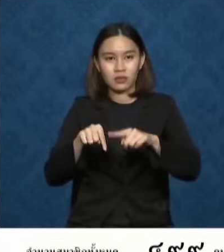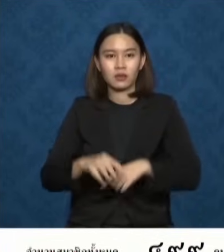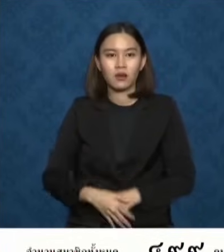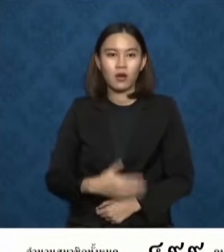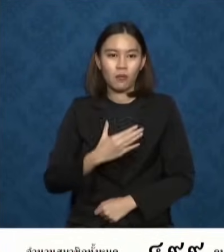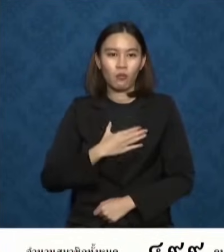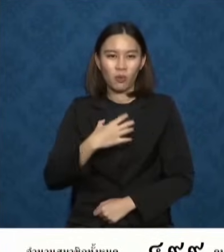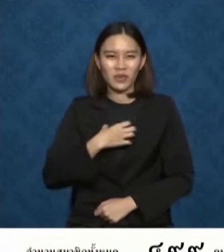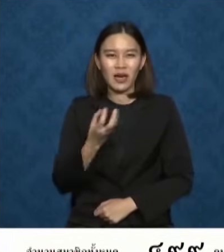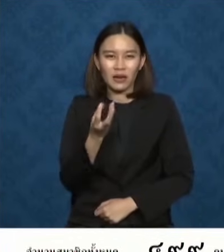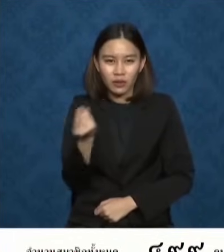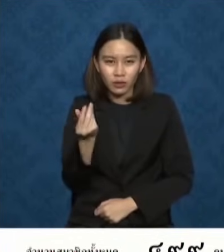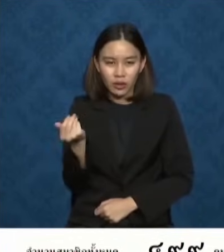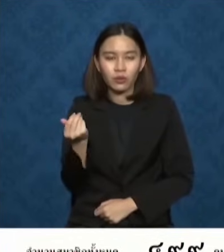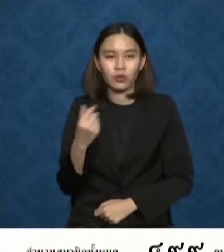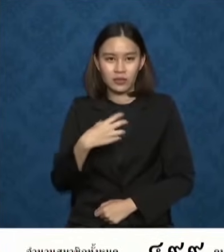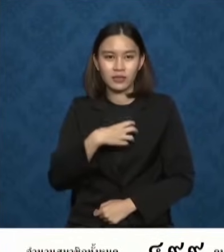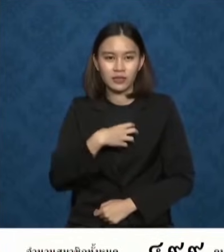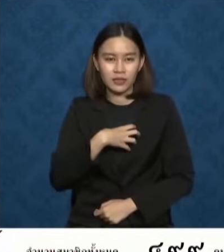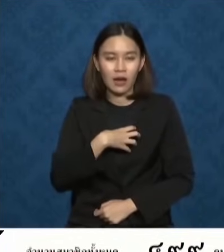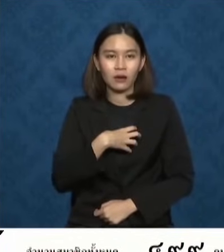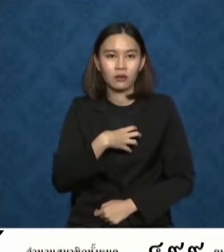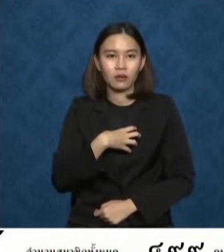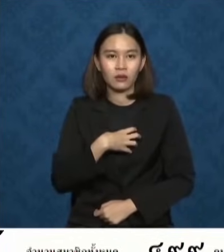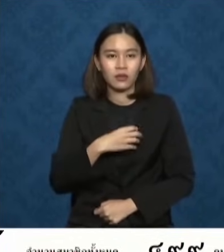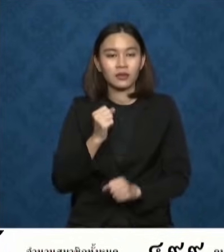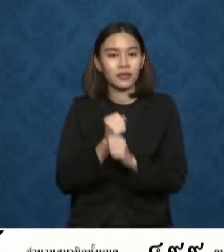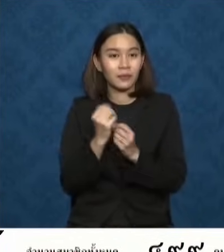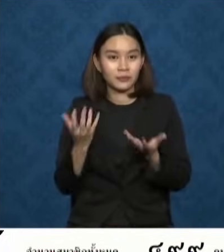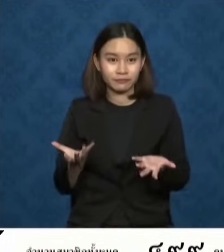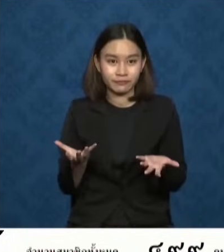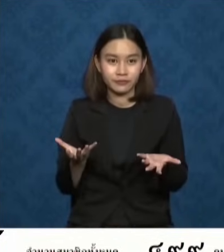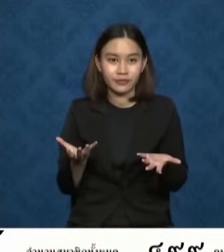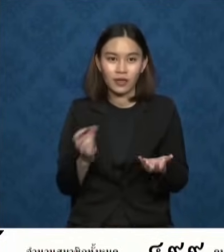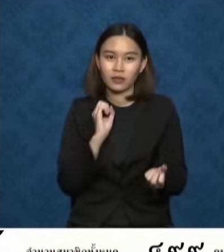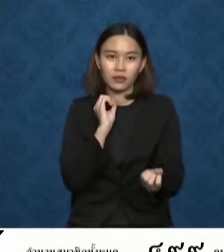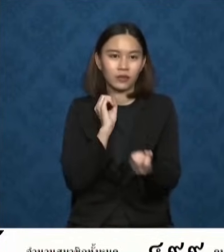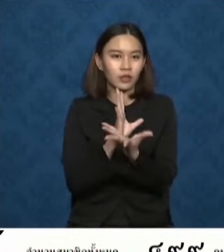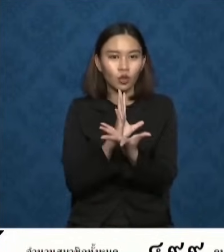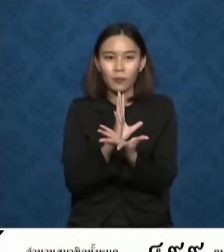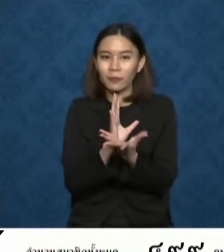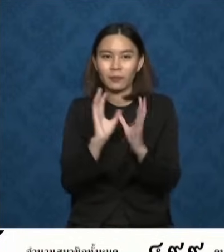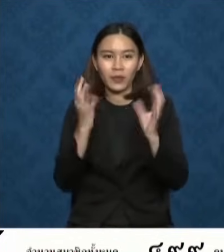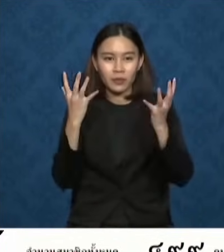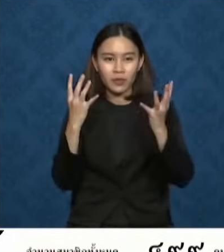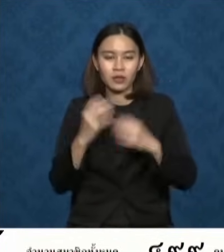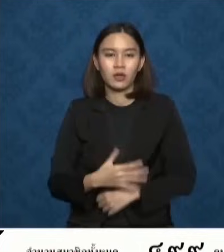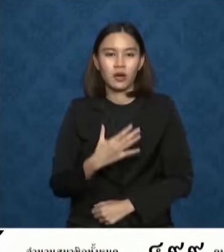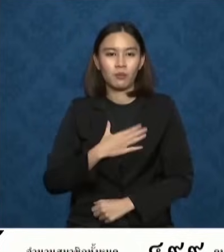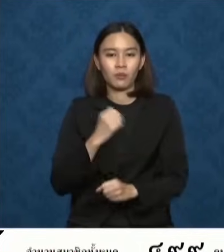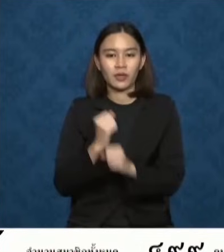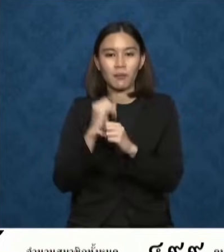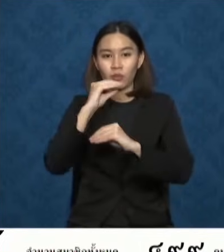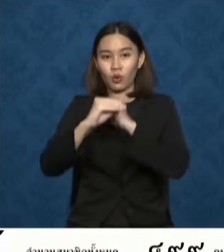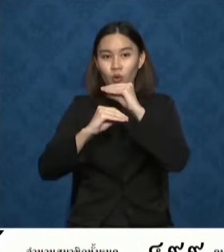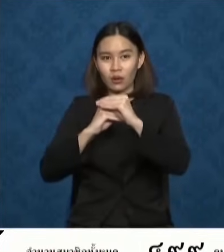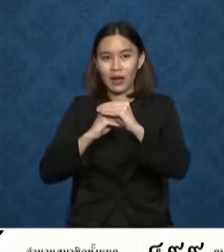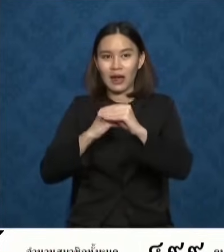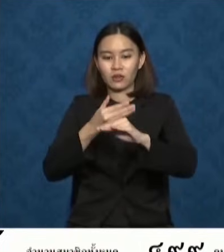แต่ผมอยากได้เร็วกว่านี้ผมก็เลยทำยังไงที่มันจะไม่กระทบขวัญกำลังใจผมทำโครงการ